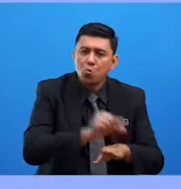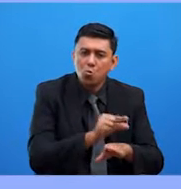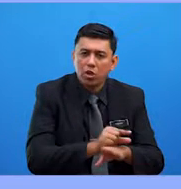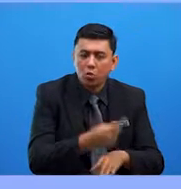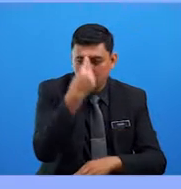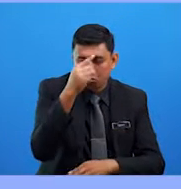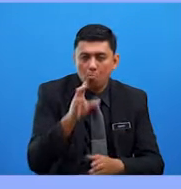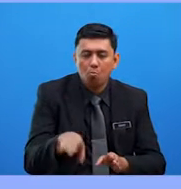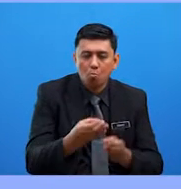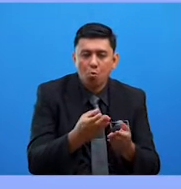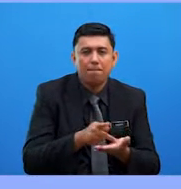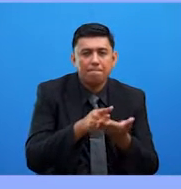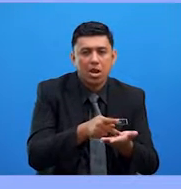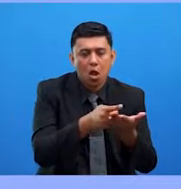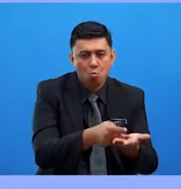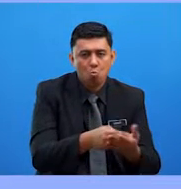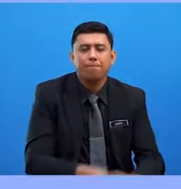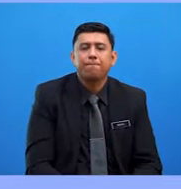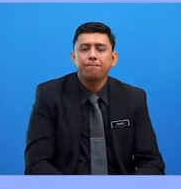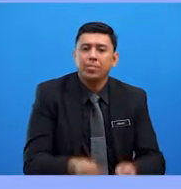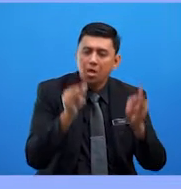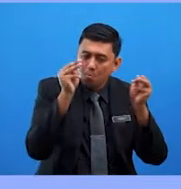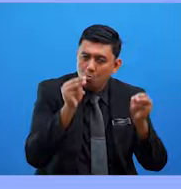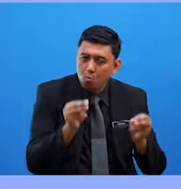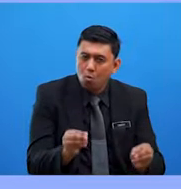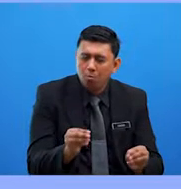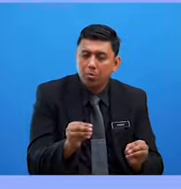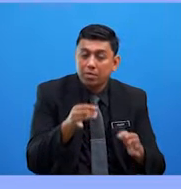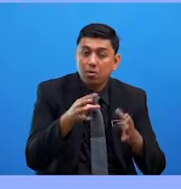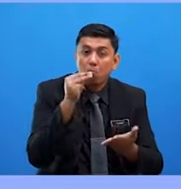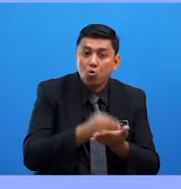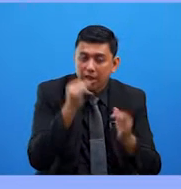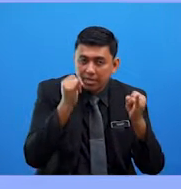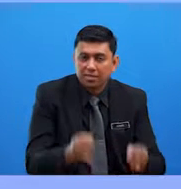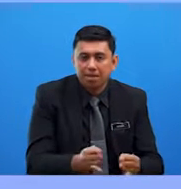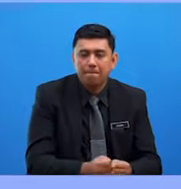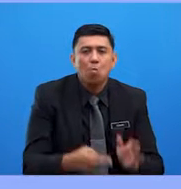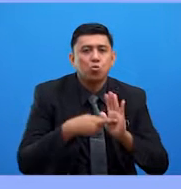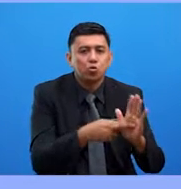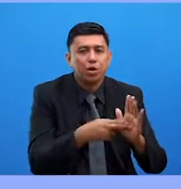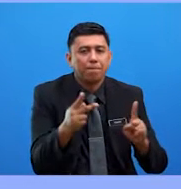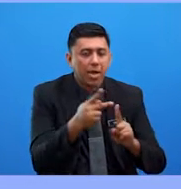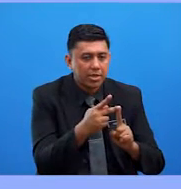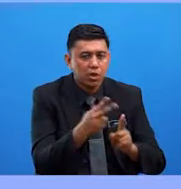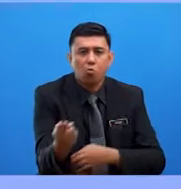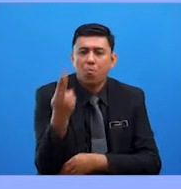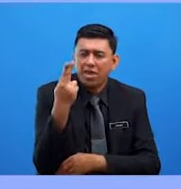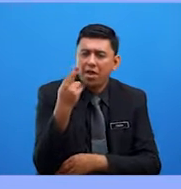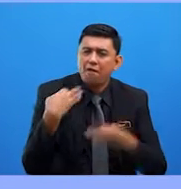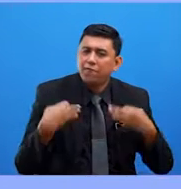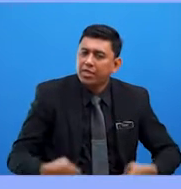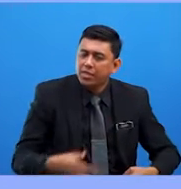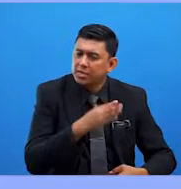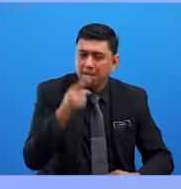membuat perabot. Modal insan merujuk kepada keupayaan fizikal dan mental